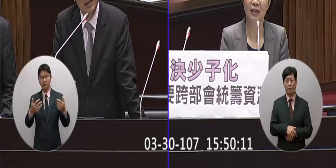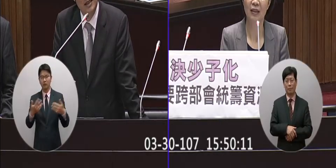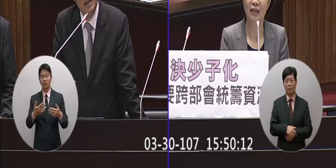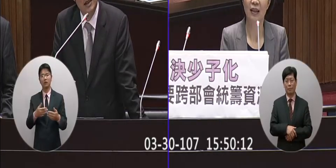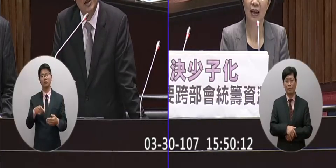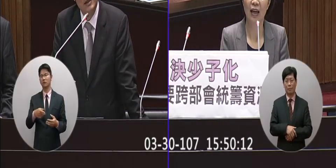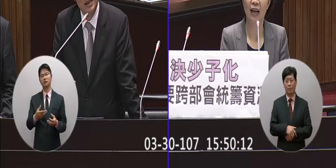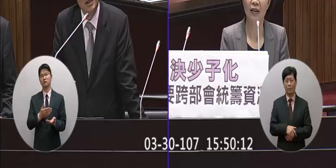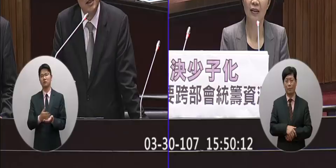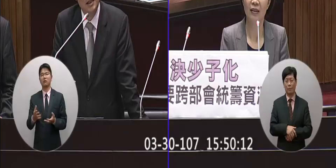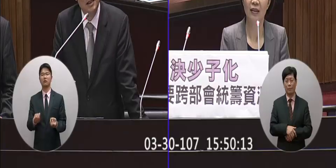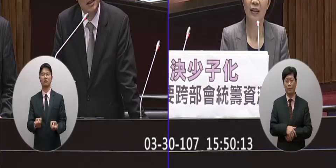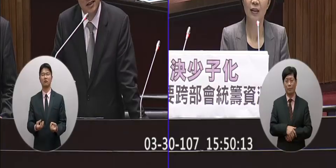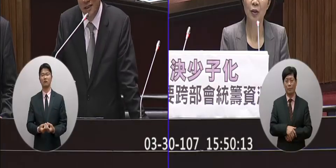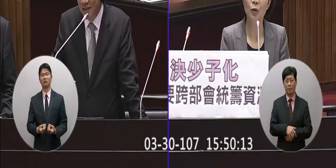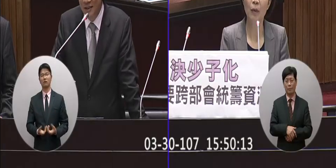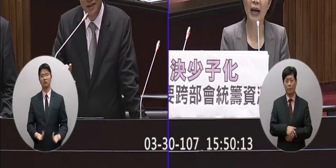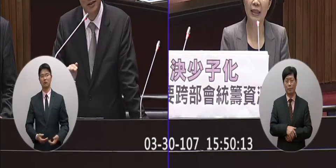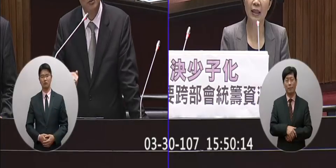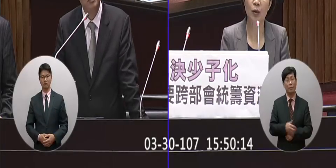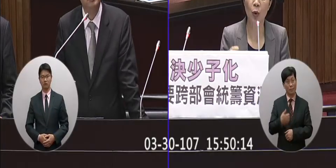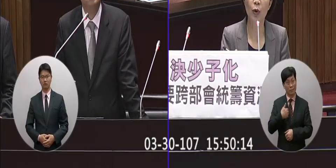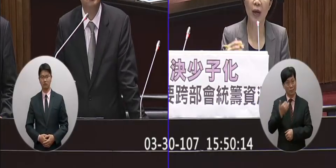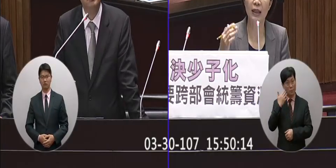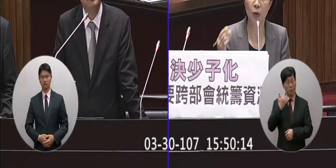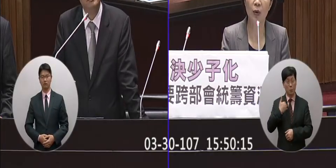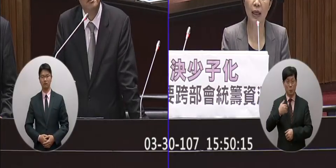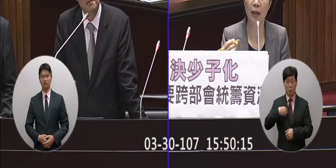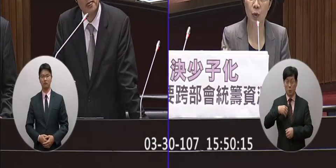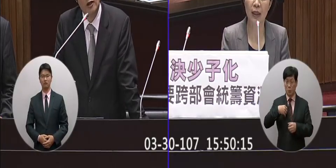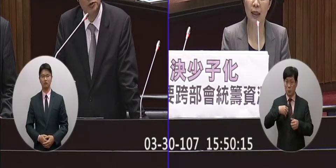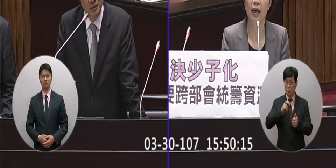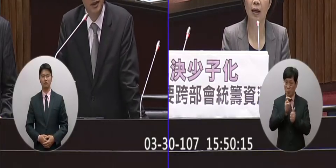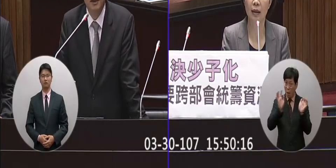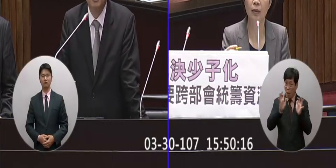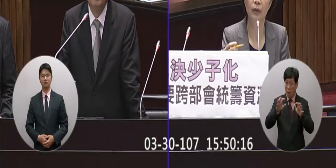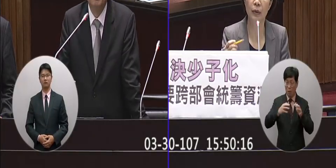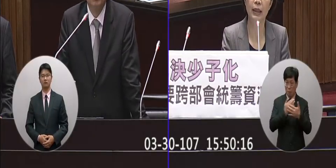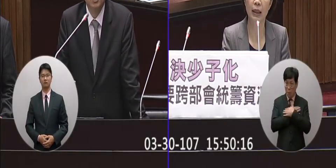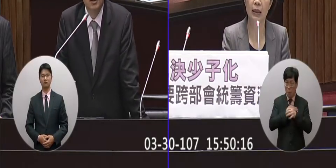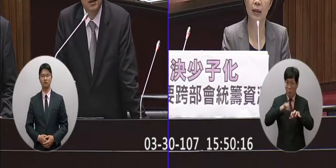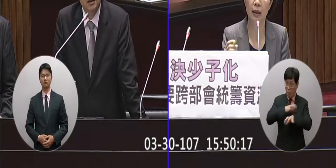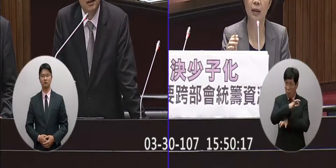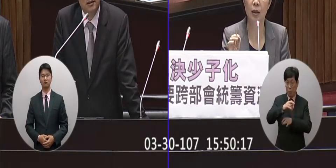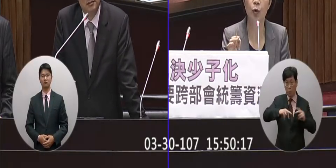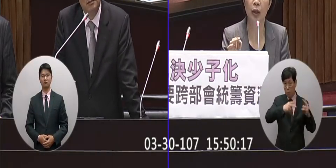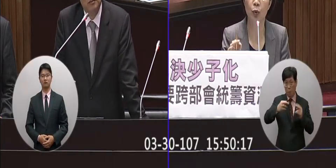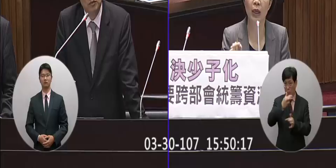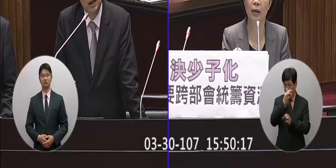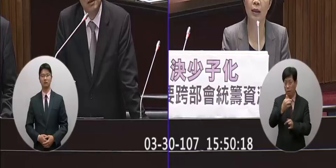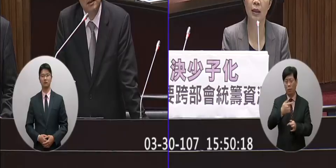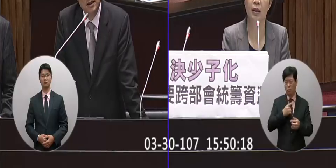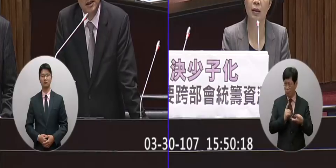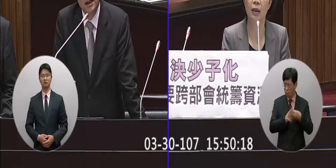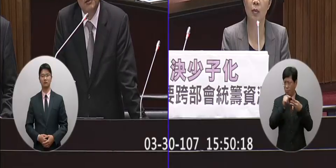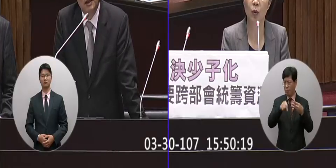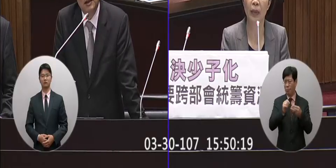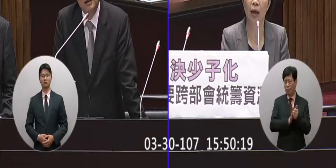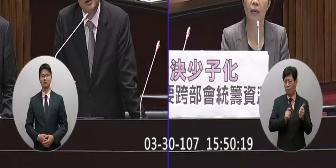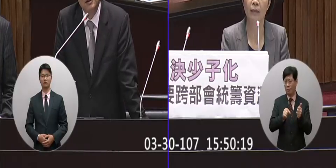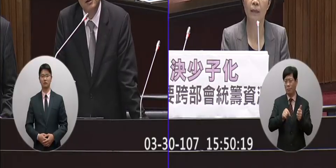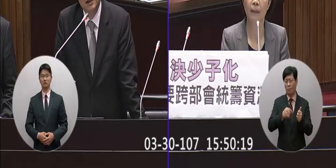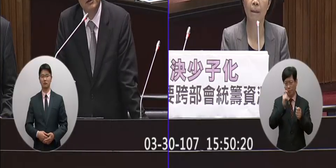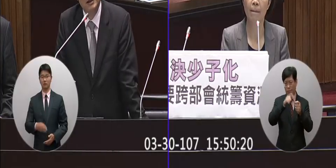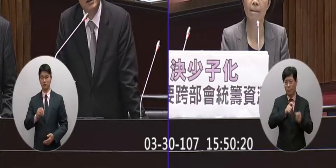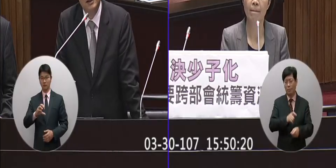啊。 是。 假设。 就是说，把整个托育环境如果可以做得更好、啊，其实我觉得那个可能是最主要的一个。 是地